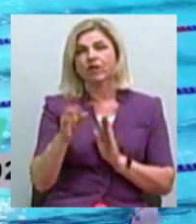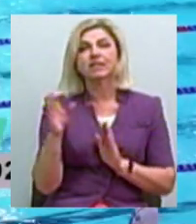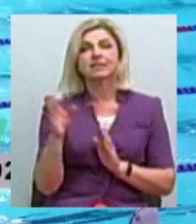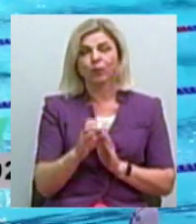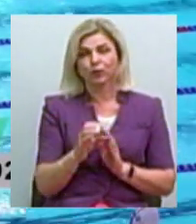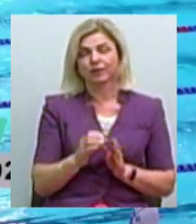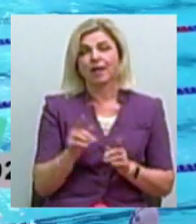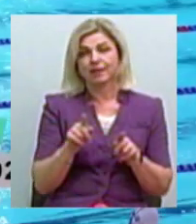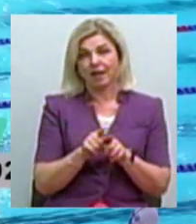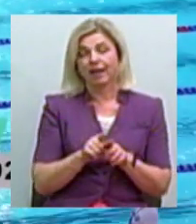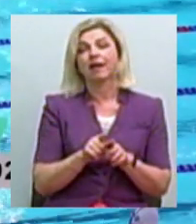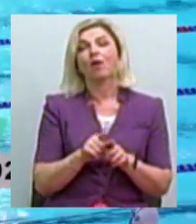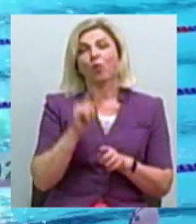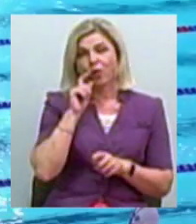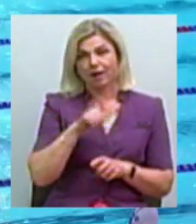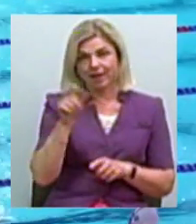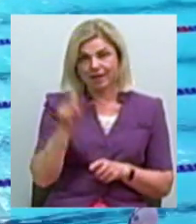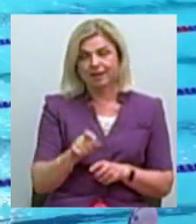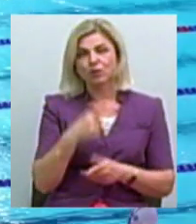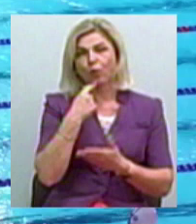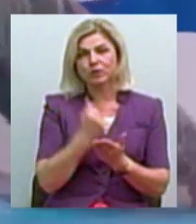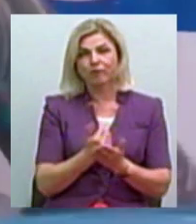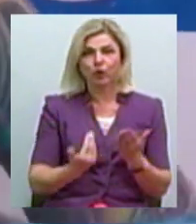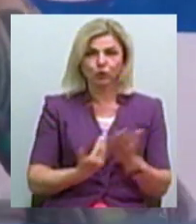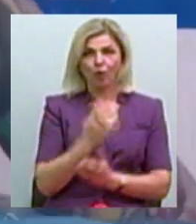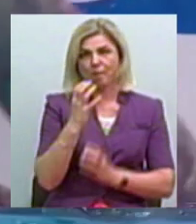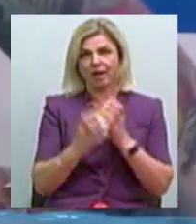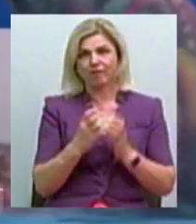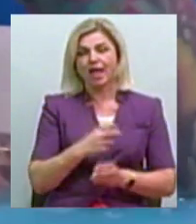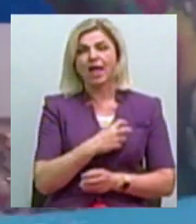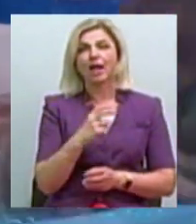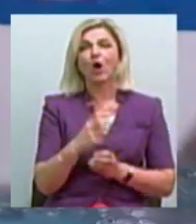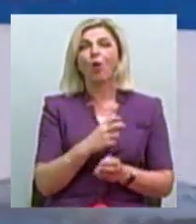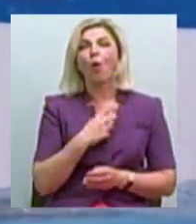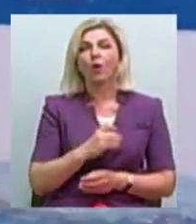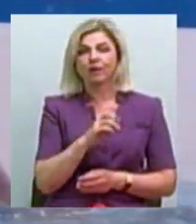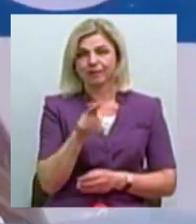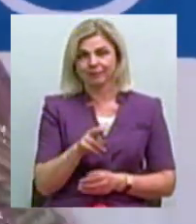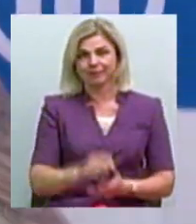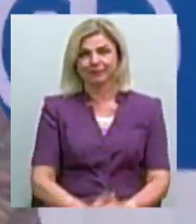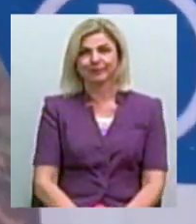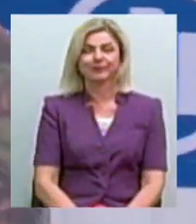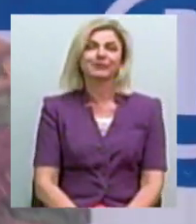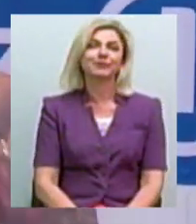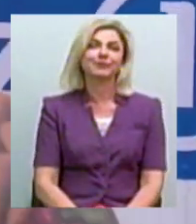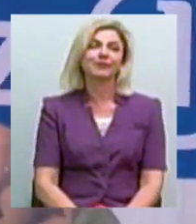1 хвилину і 8,92 секунди. Таким чином українець встановив новий світовий рекорд у своїй категорії.